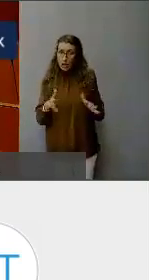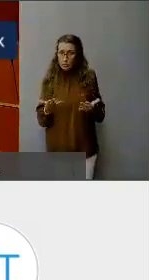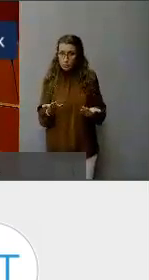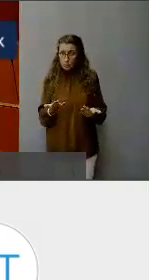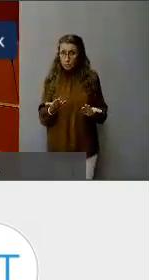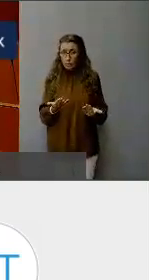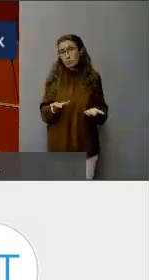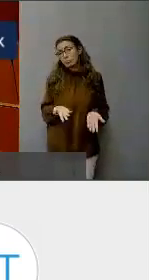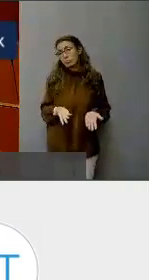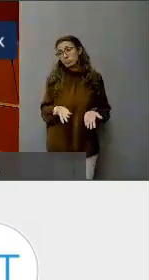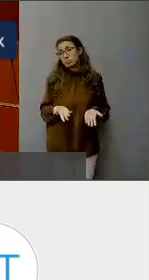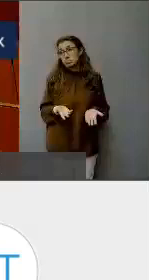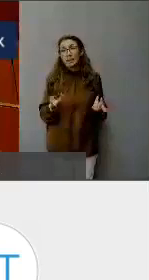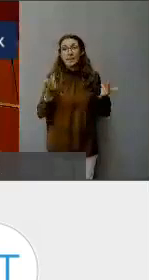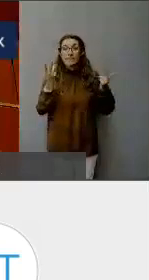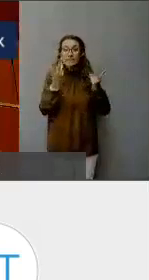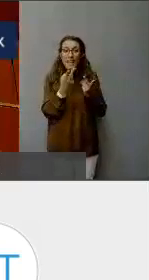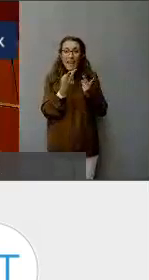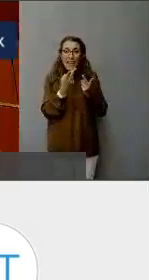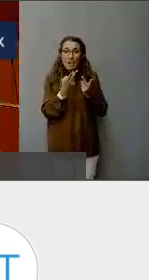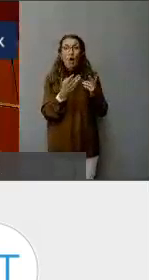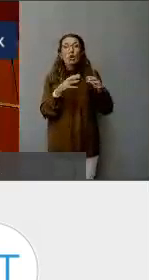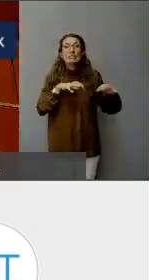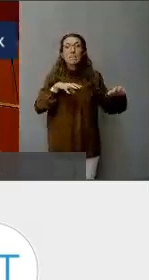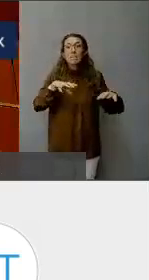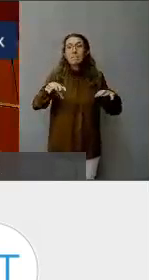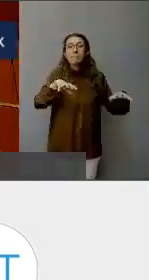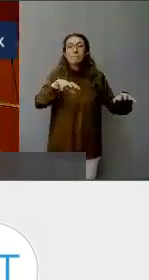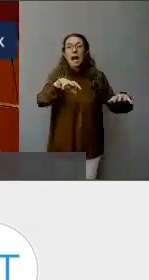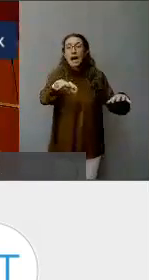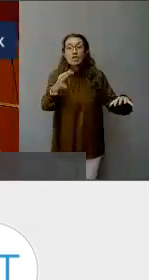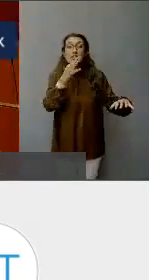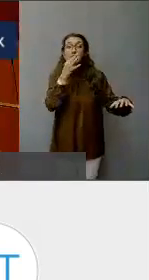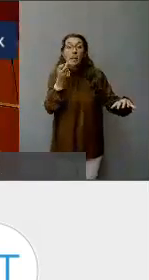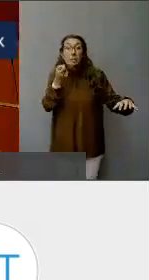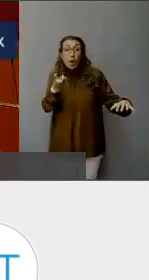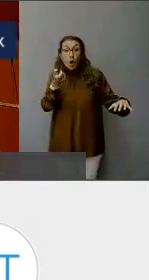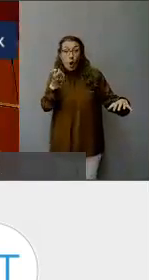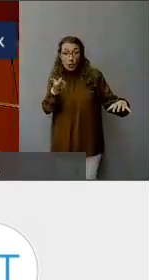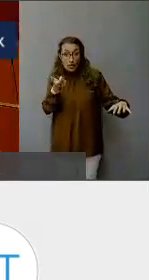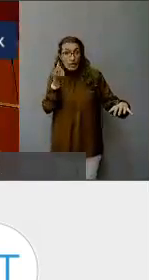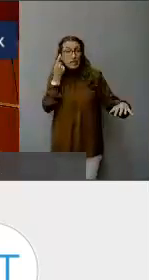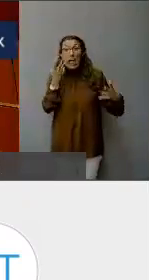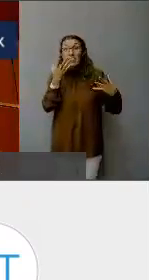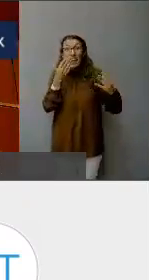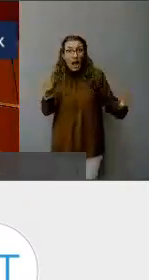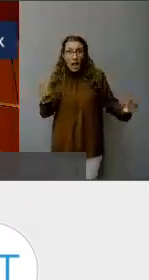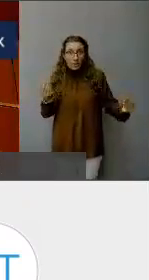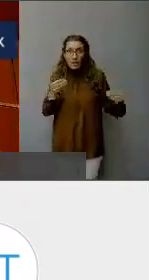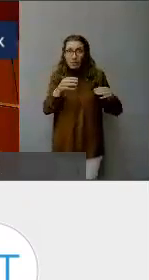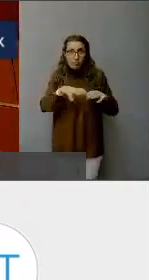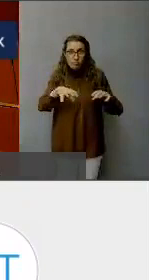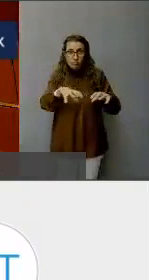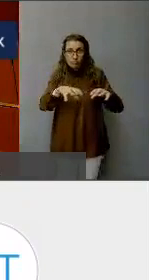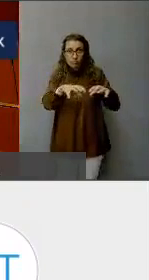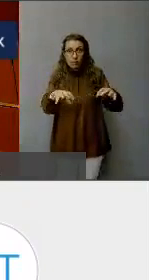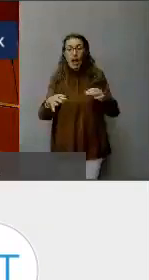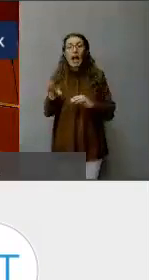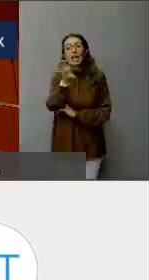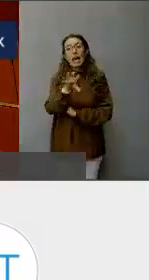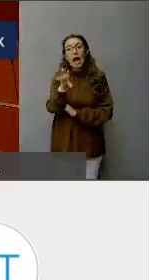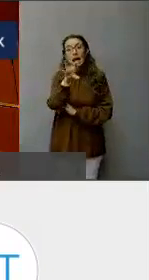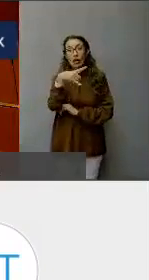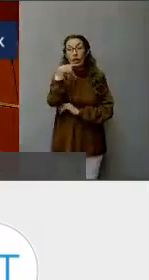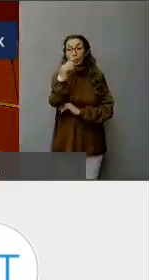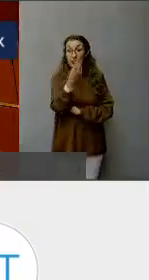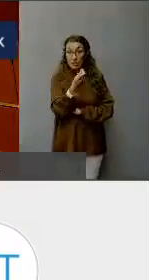arrivano poche villette a insediamento ha sparso tante villette insediamento diffuso nella regione dice guardate che non fate le troppe perché altrimenti non